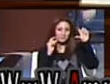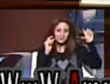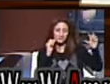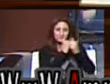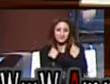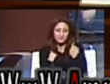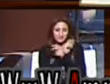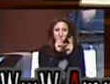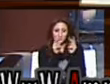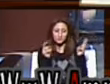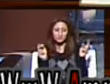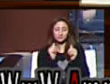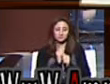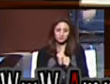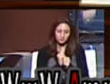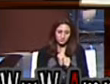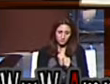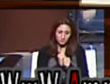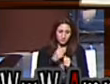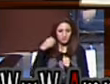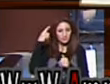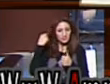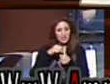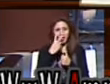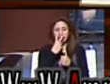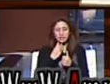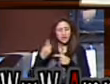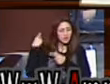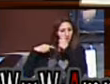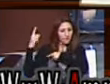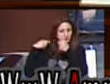اتكلمت عن تحف أثرية موجودة في